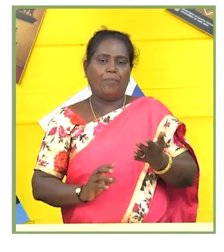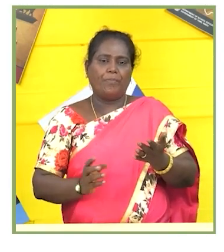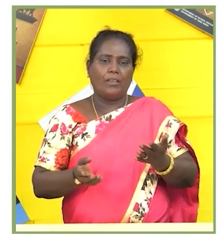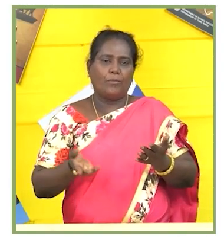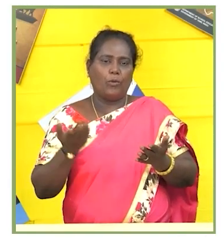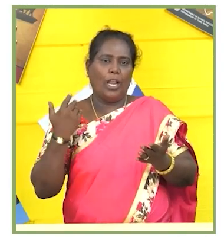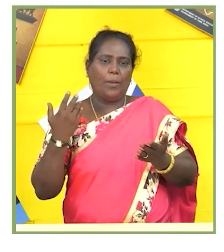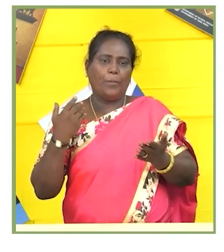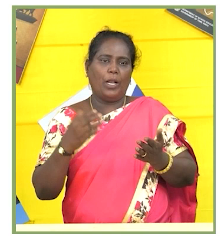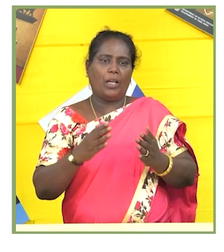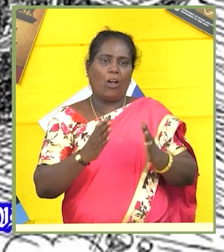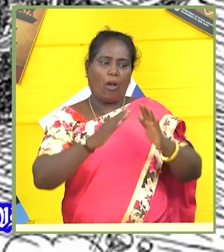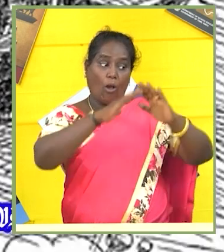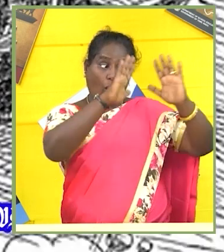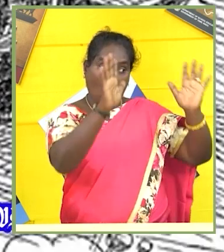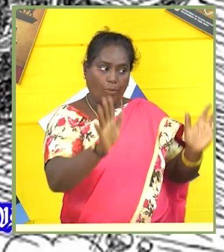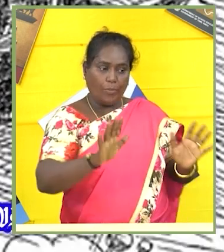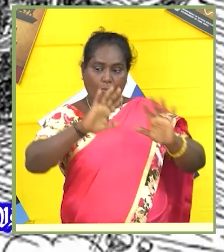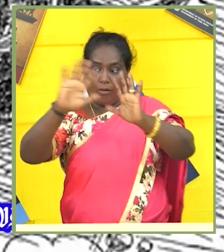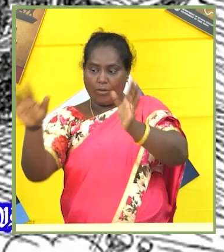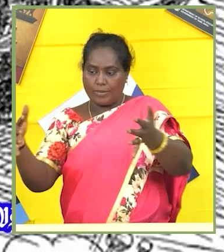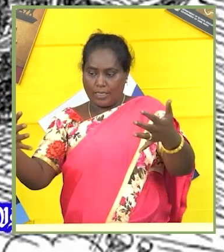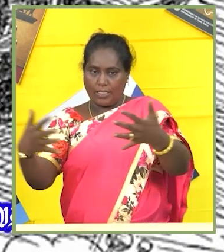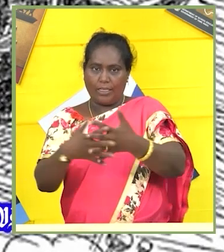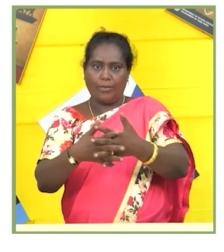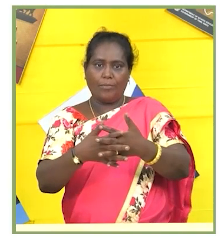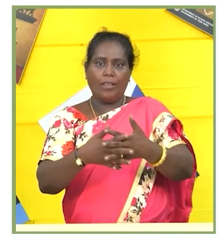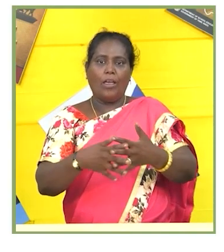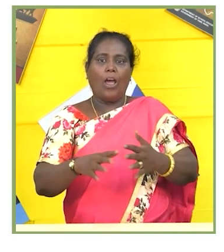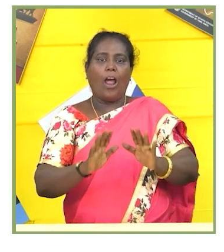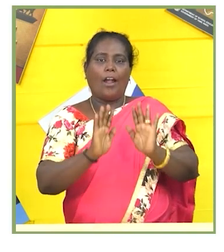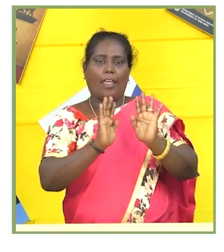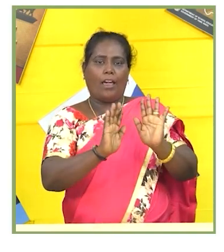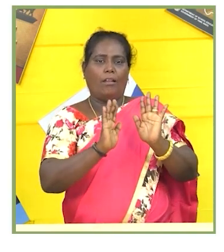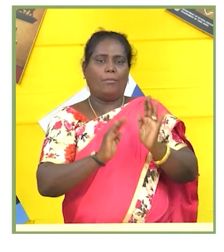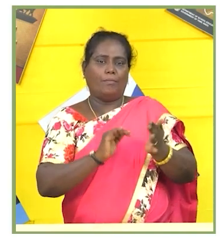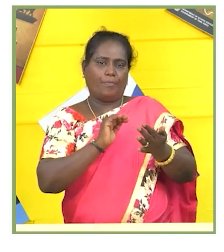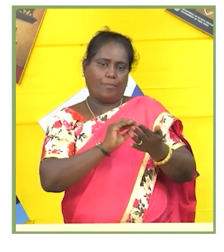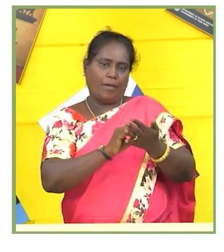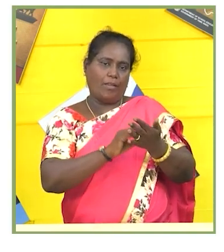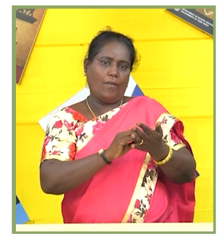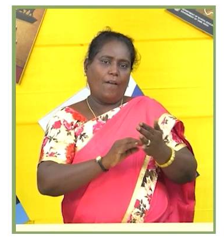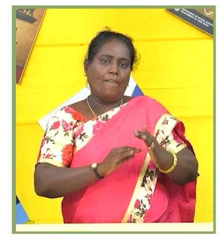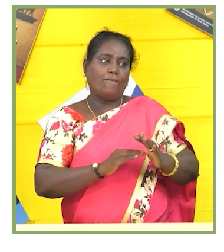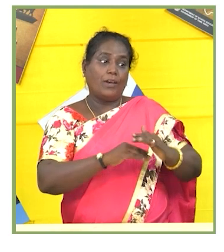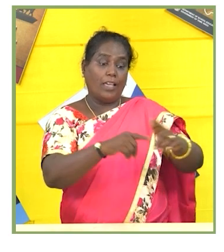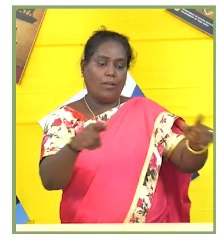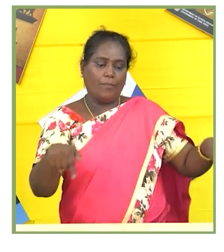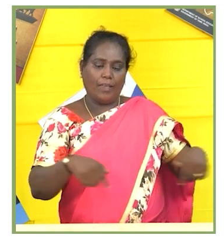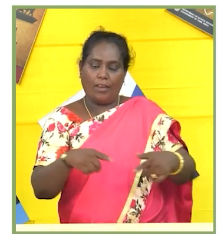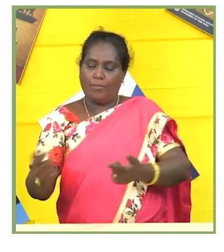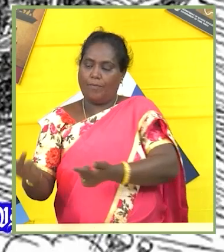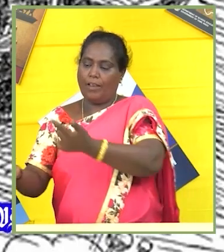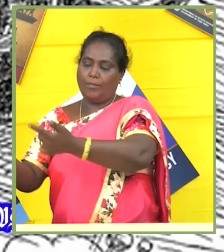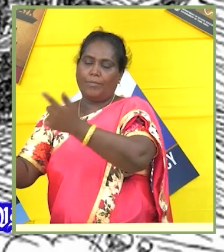பண்பாட்டு அடையாளமாகவும் நீட்சியடைந்துள்ளது. அதாவது முல்லை நிலத்து மக்கள், காடும் காடு சார்ந்த இடமாகிய முல்லை நிலத்து